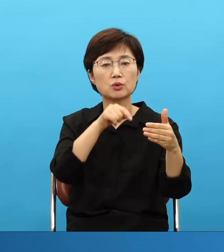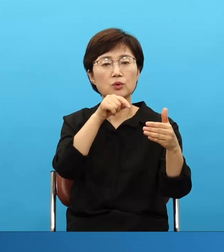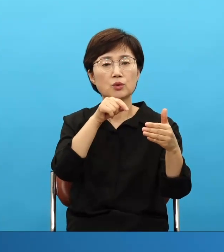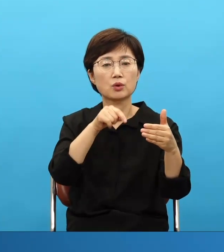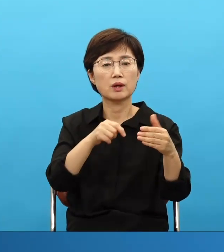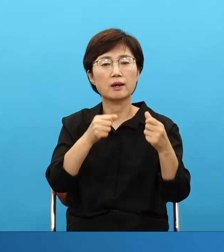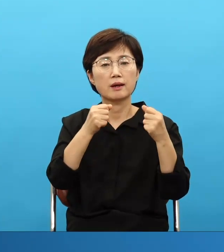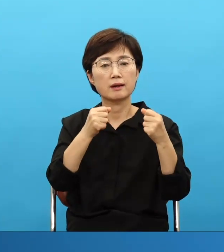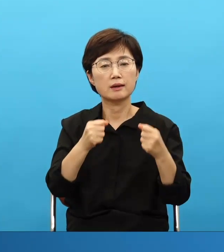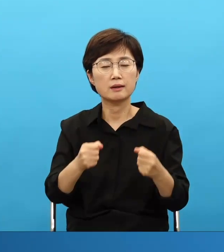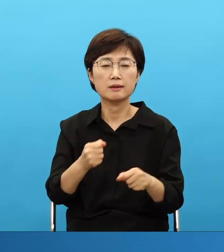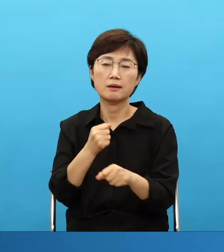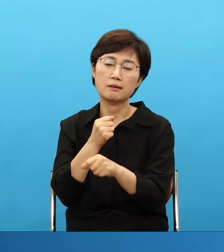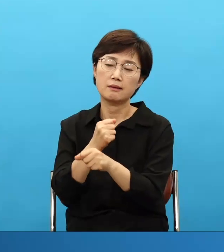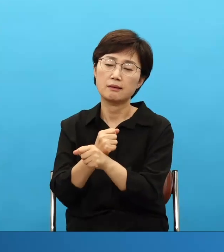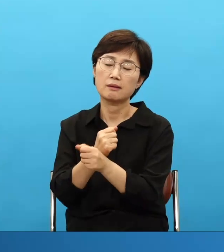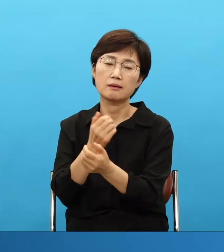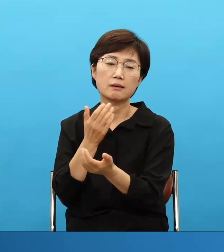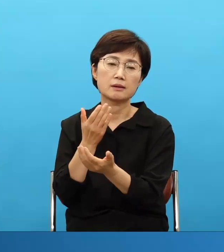속에게